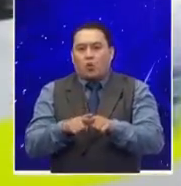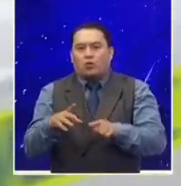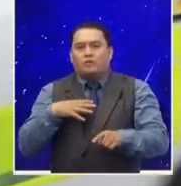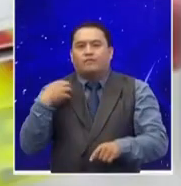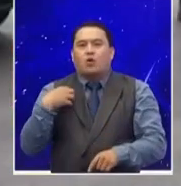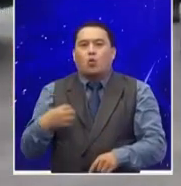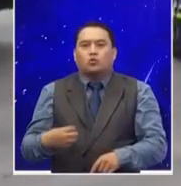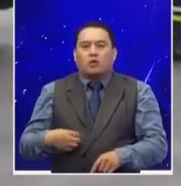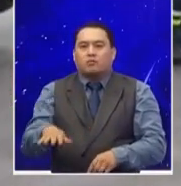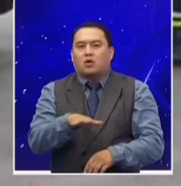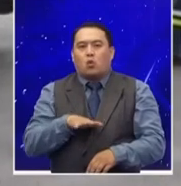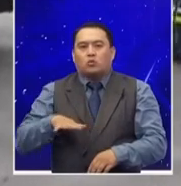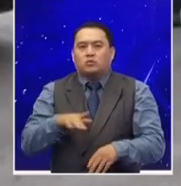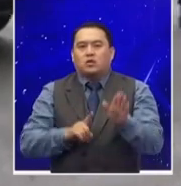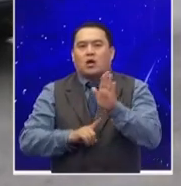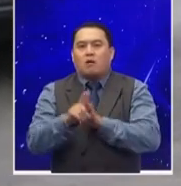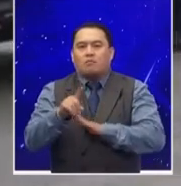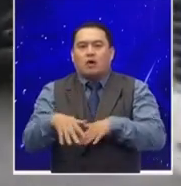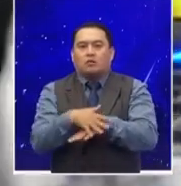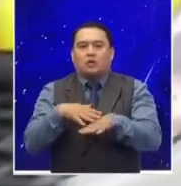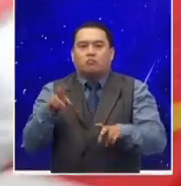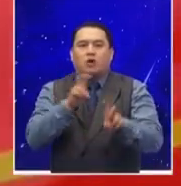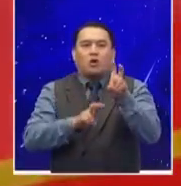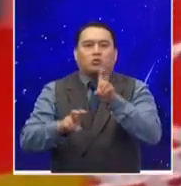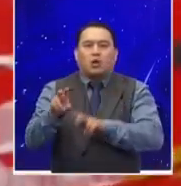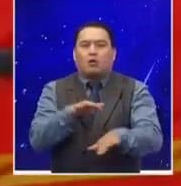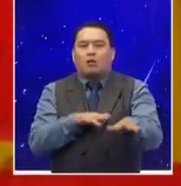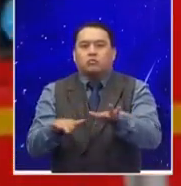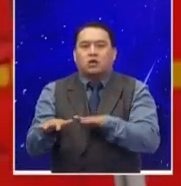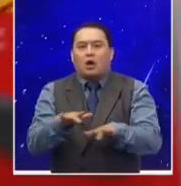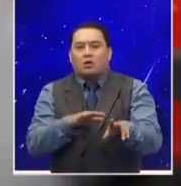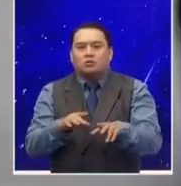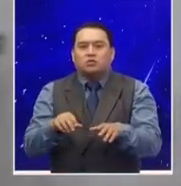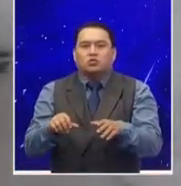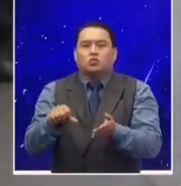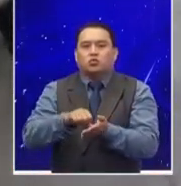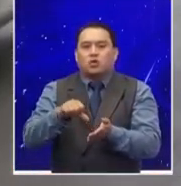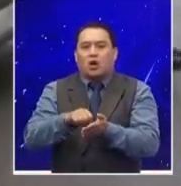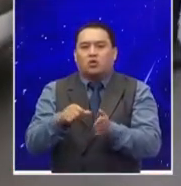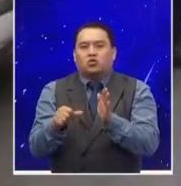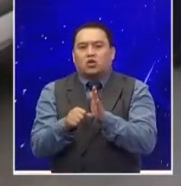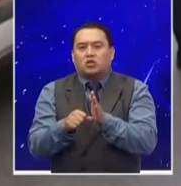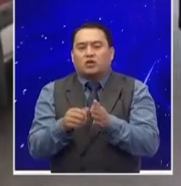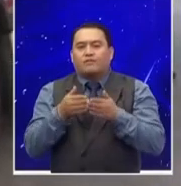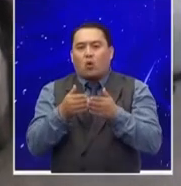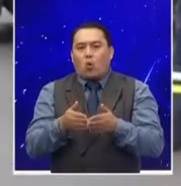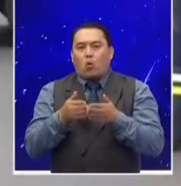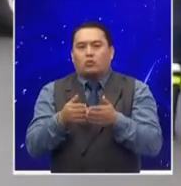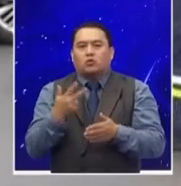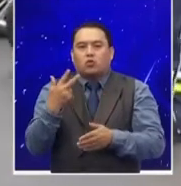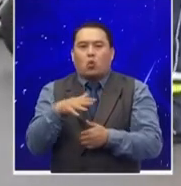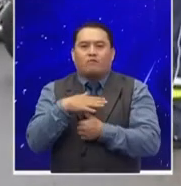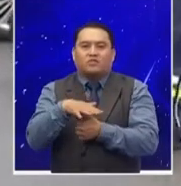чего у французского побережья началась масштабная поисково-спасательная операция с участием 6 катеров и